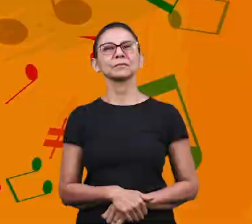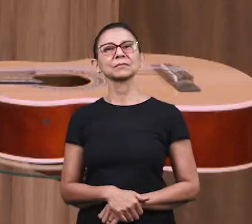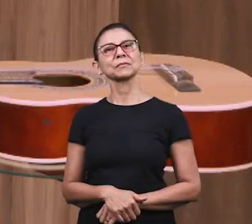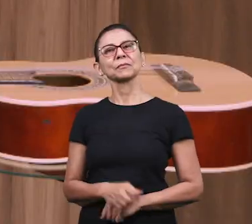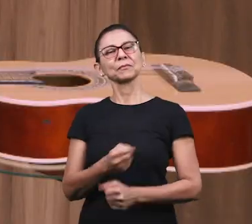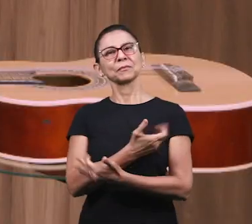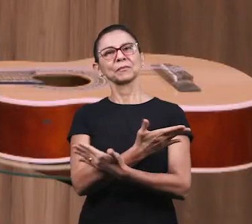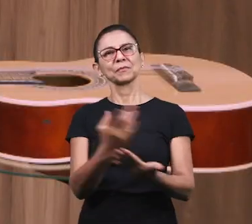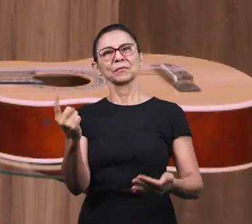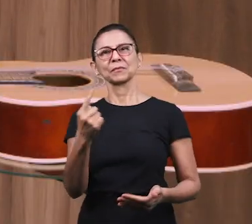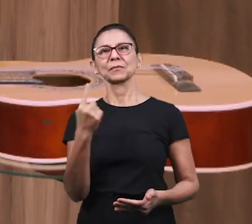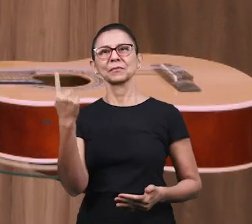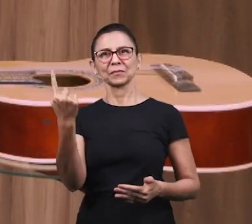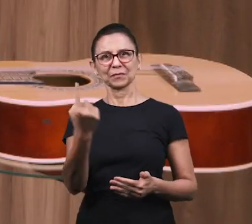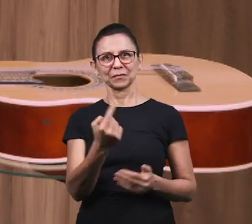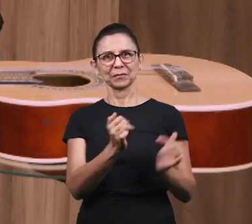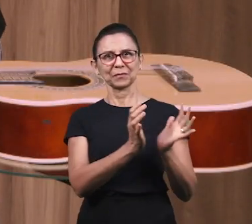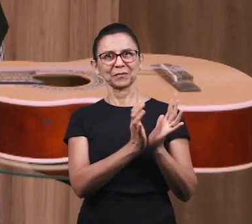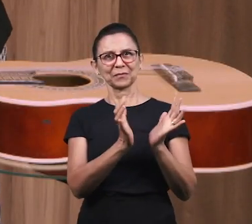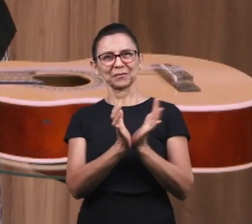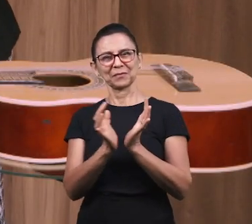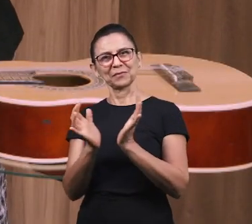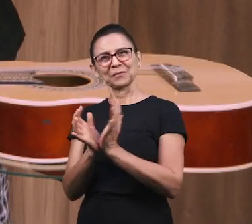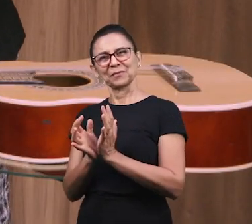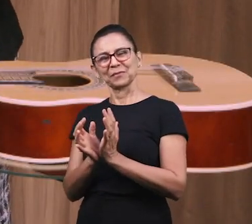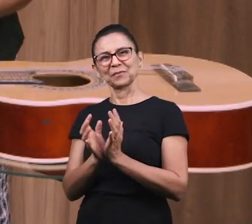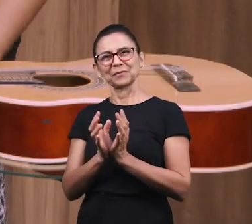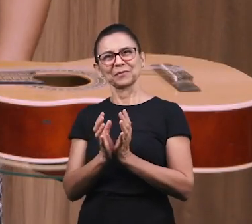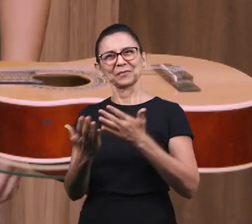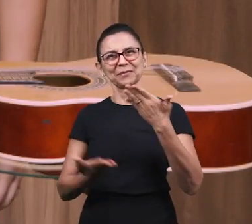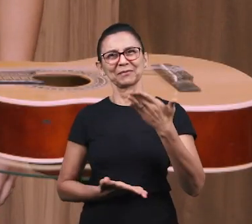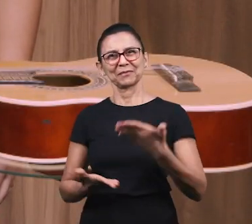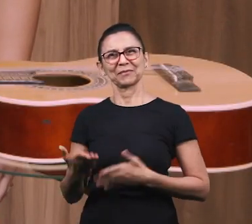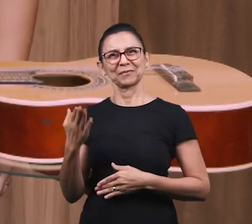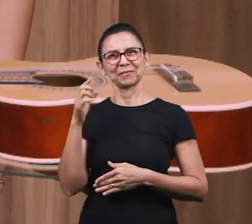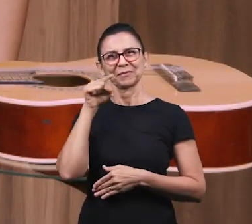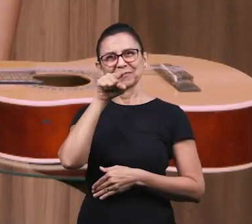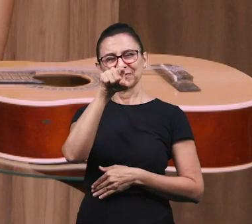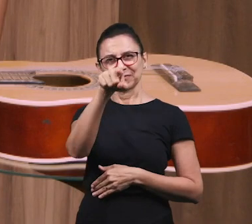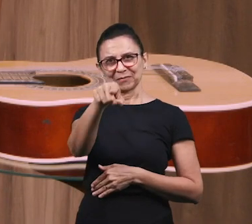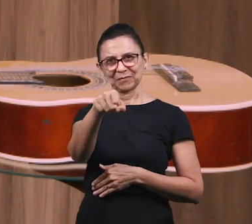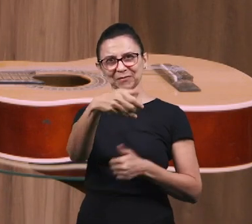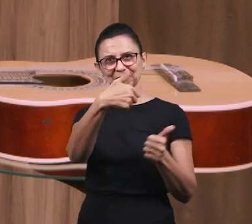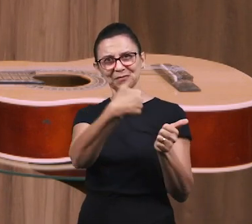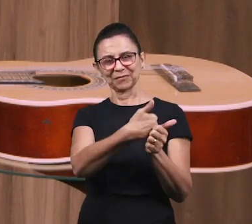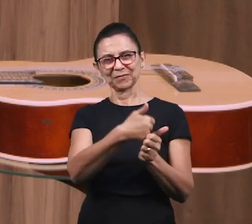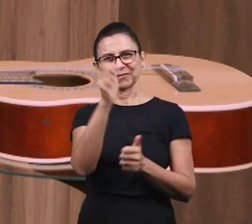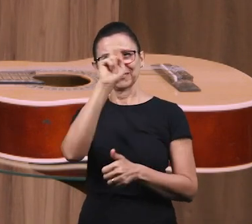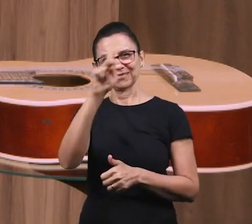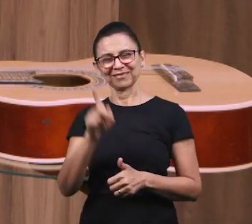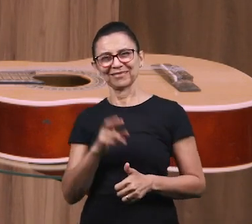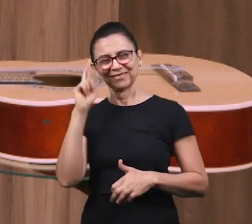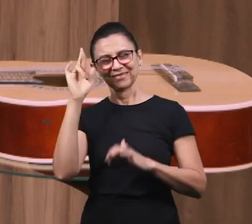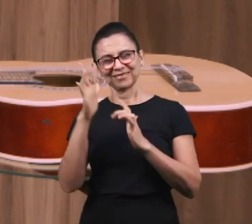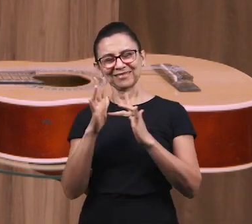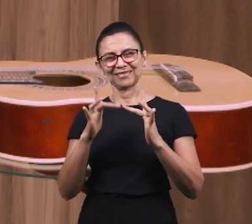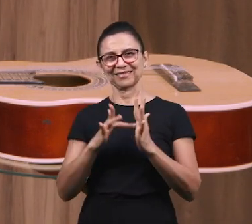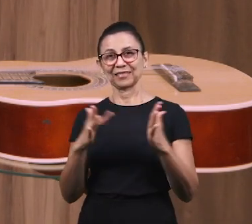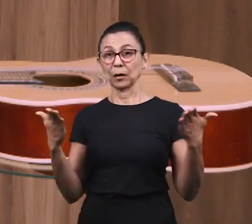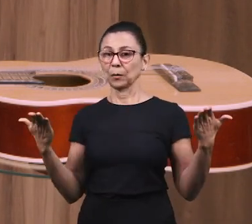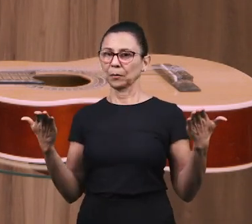Je salue toutes les classes, tous les frères et sœurs et à vous aussi qui nous accompagnent dans la paix du Seigneur